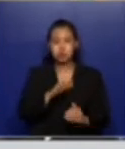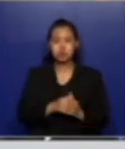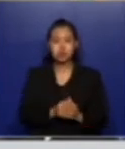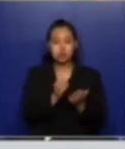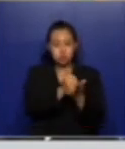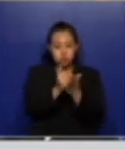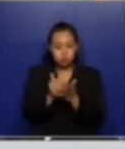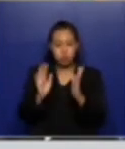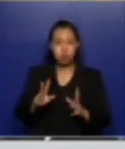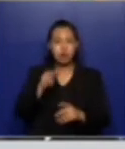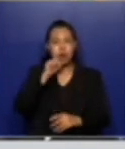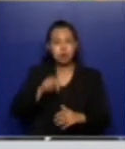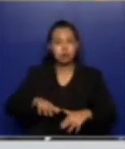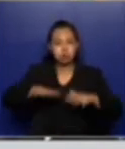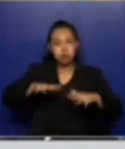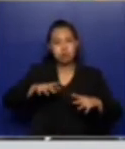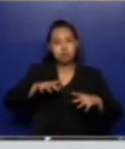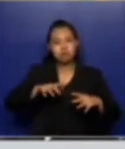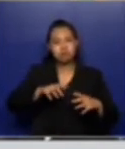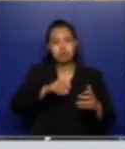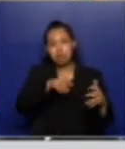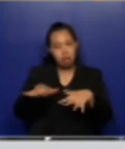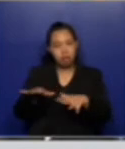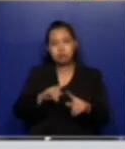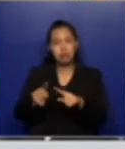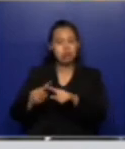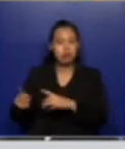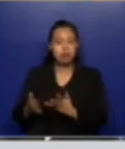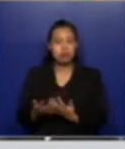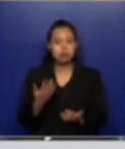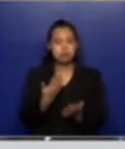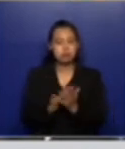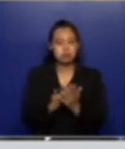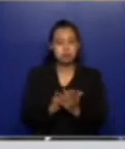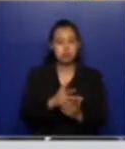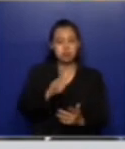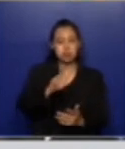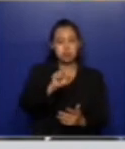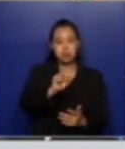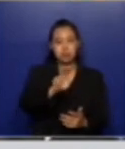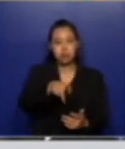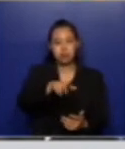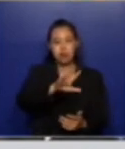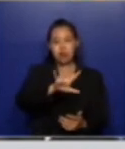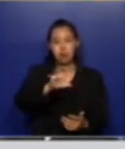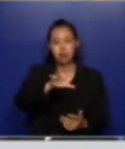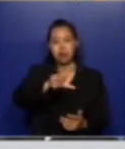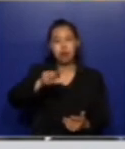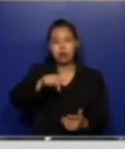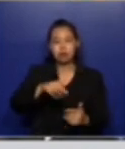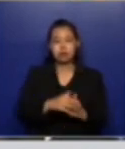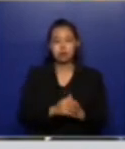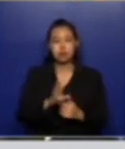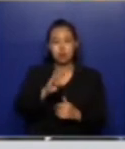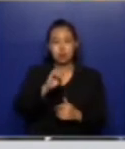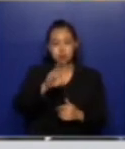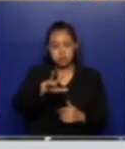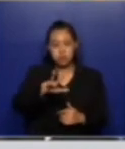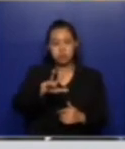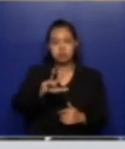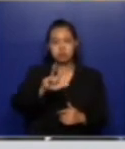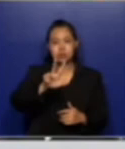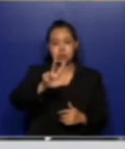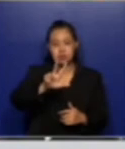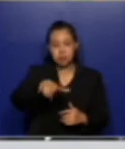ภัยเนี่ยเดิมปี62ท่านตั้งไว้ 2,500 ล้านปี63 3,000 ล้านแต่ปี64ครับกระโด